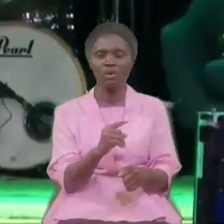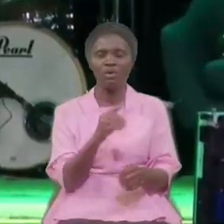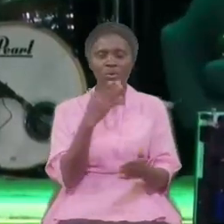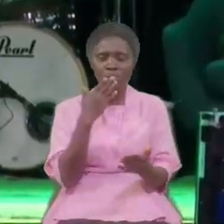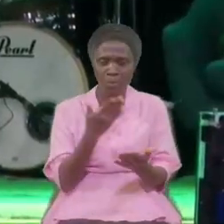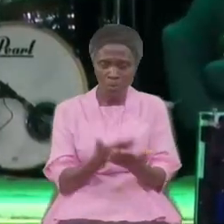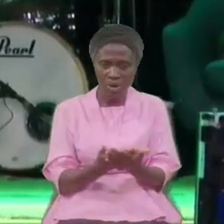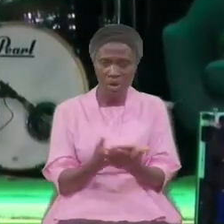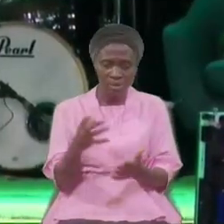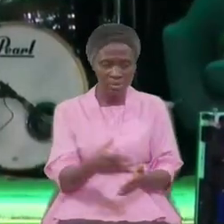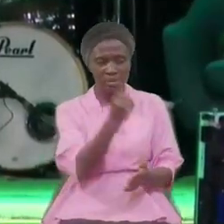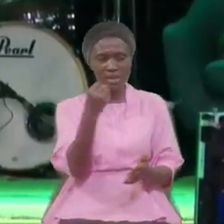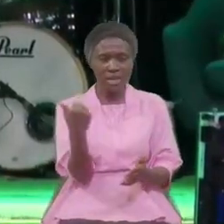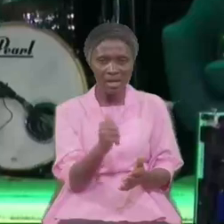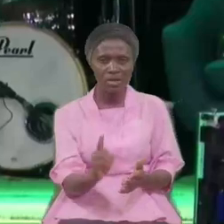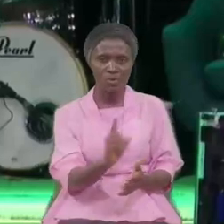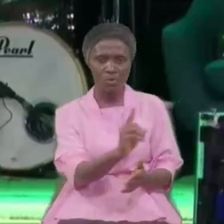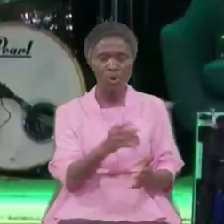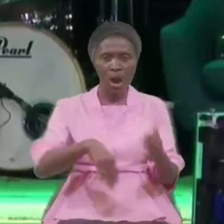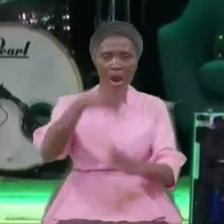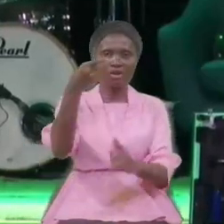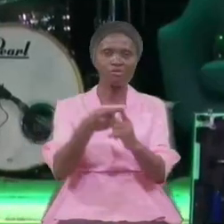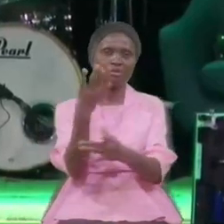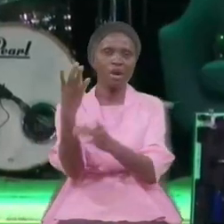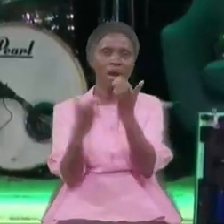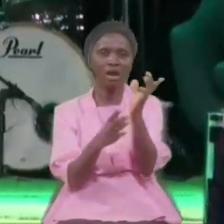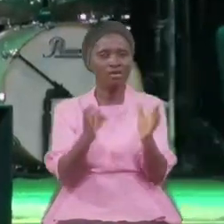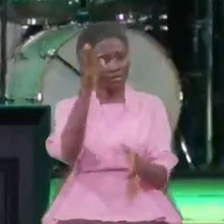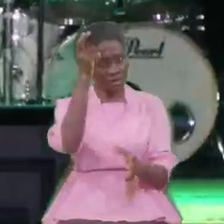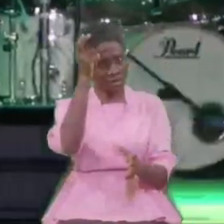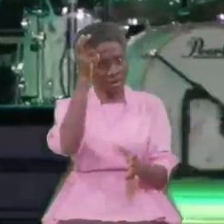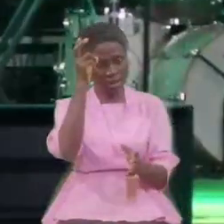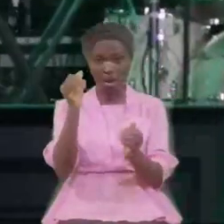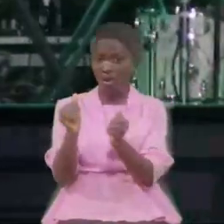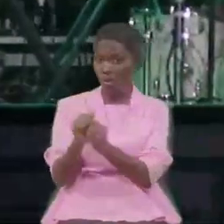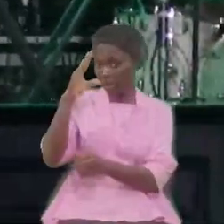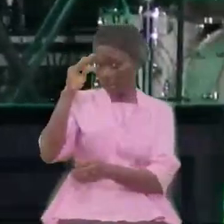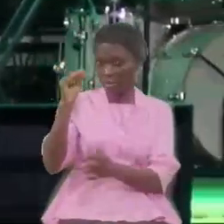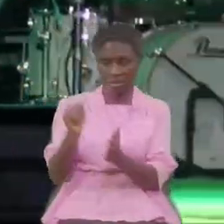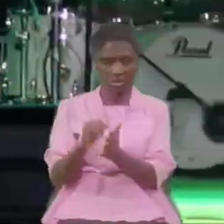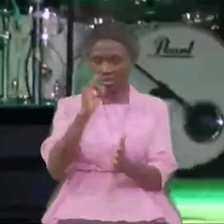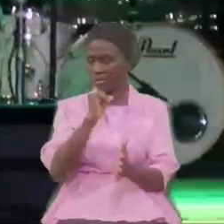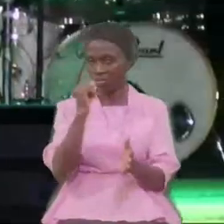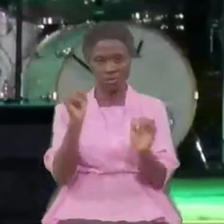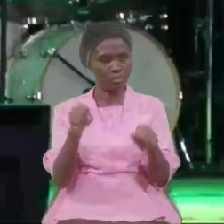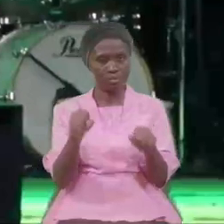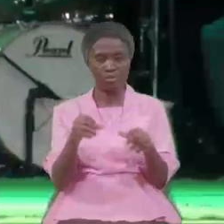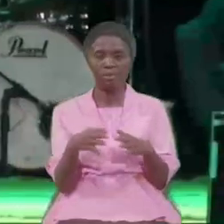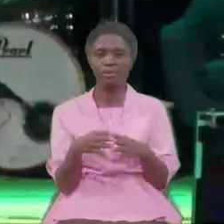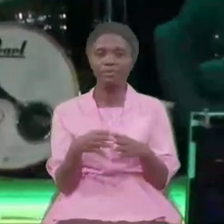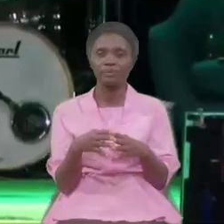Y a-t-il quelqu'un qui puisse arracher quelqu'un de la main de Satan? Aux hommes, cela est